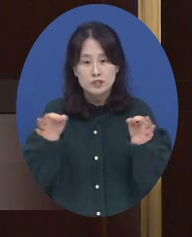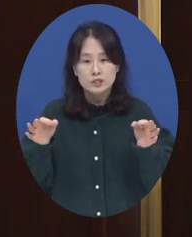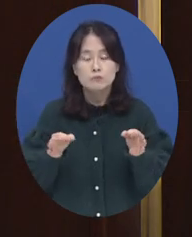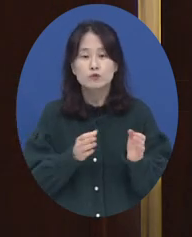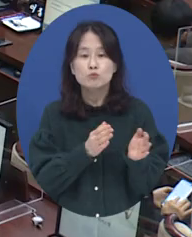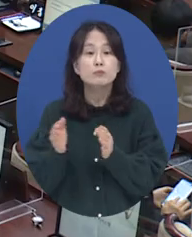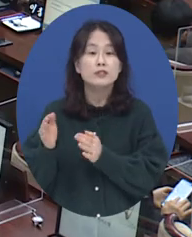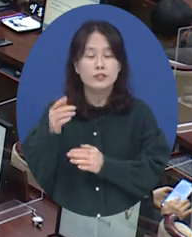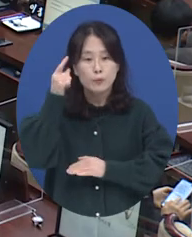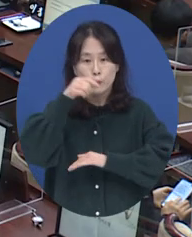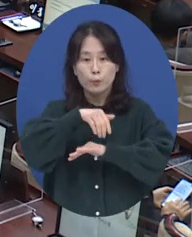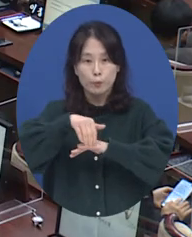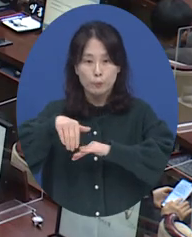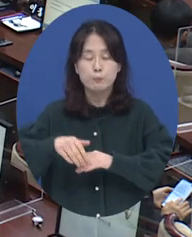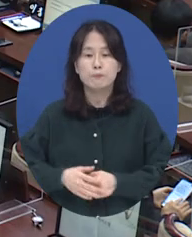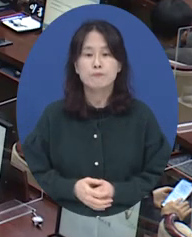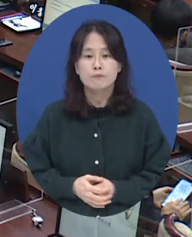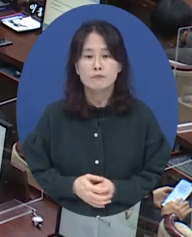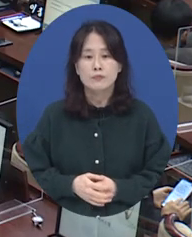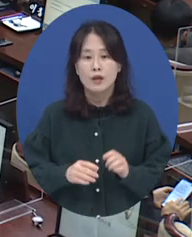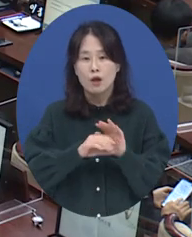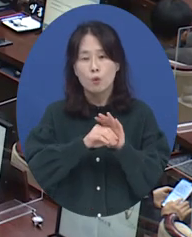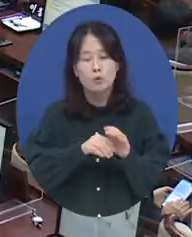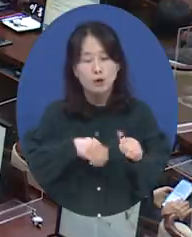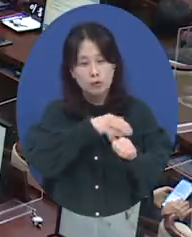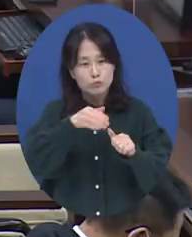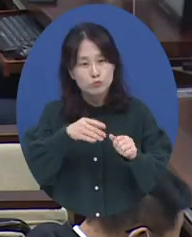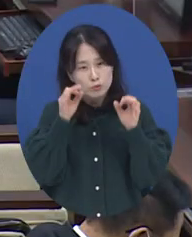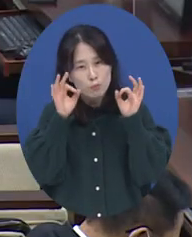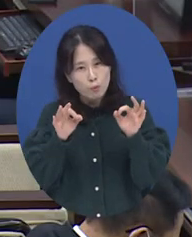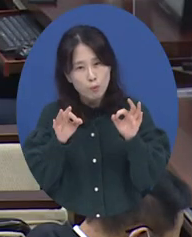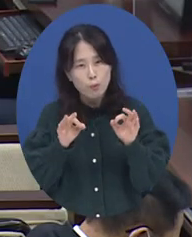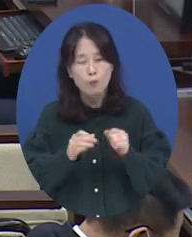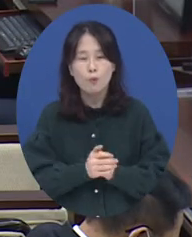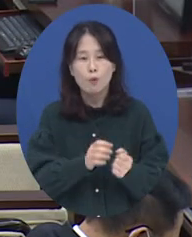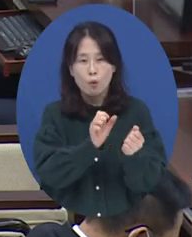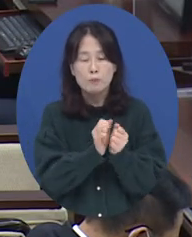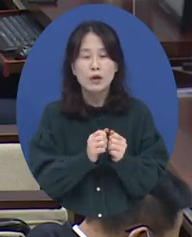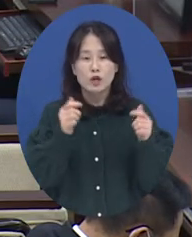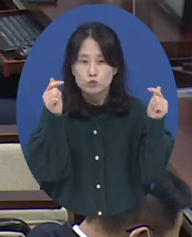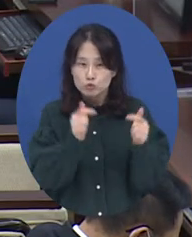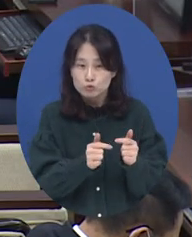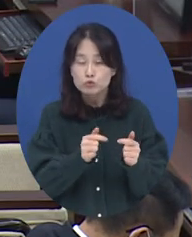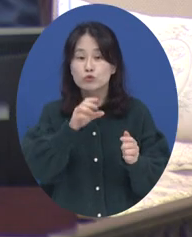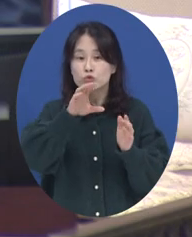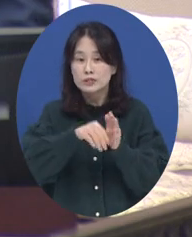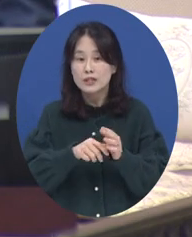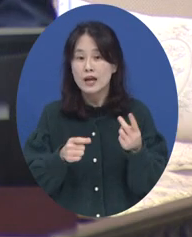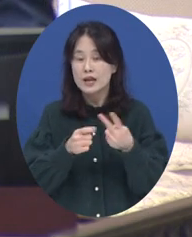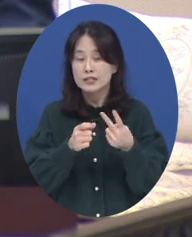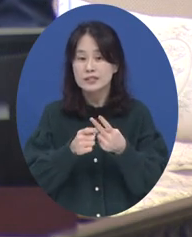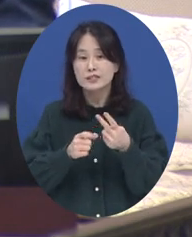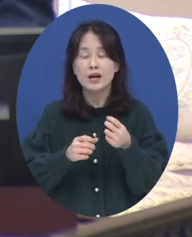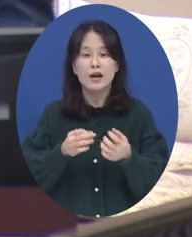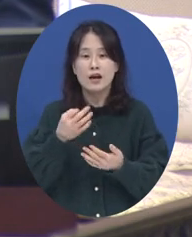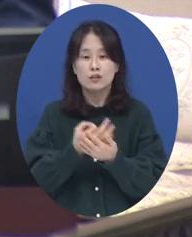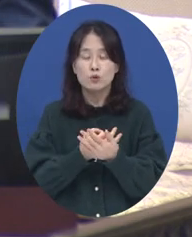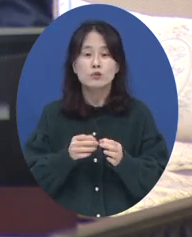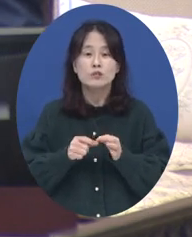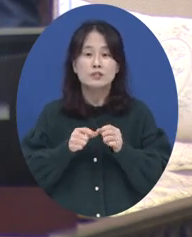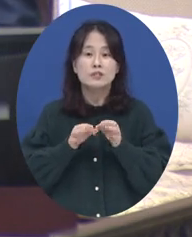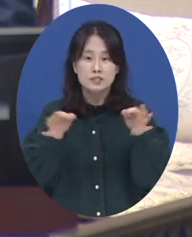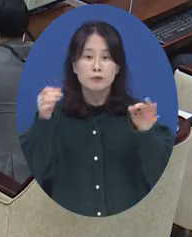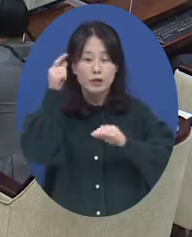준비하겠습니다 경도는 코 날 고친 상황을 감안해 방역 우려를 취소할 수 있을 때 2차 새는 기본 소개 글 지급하겠다고